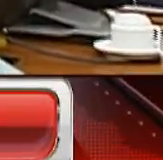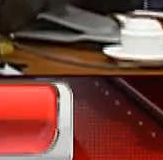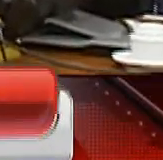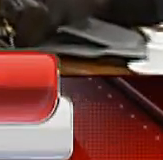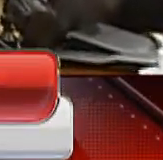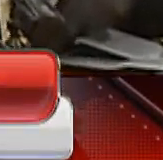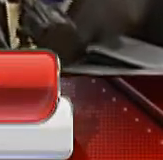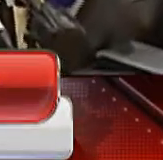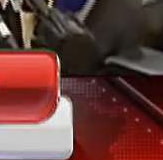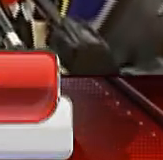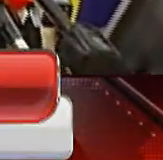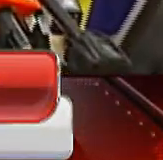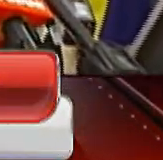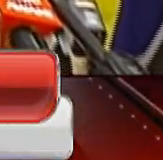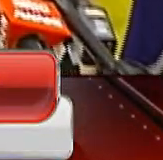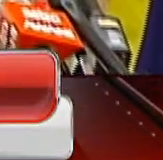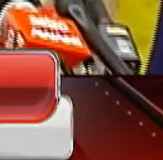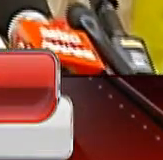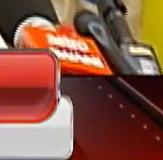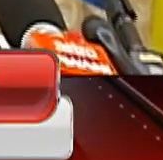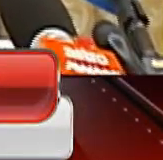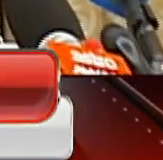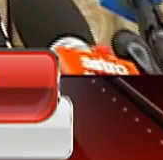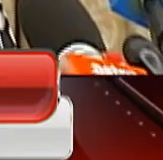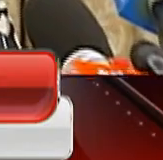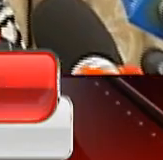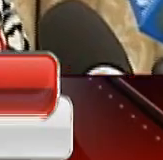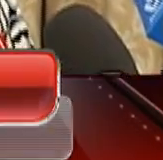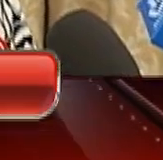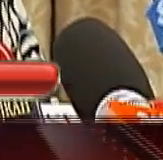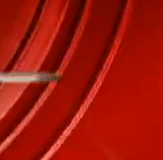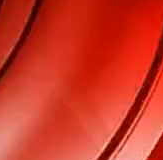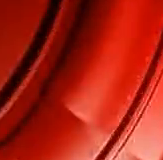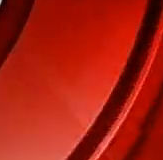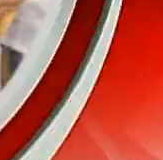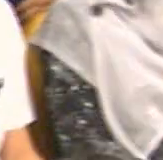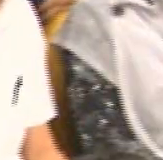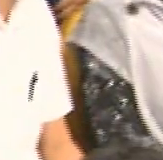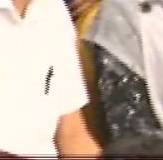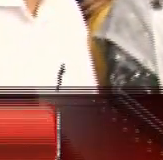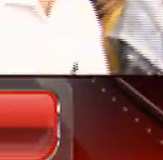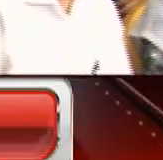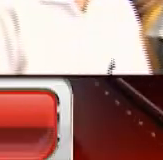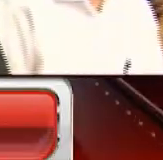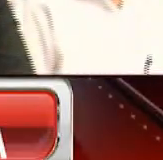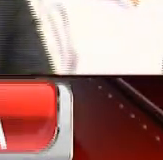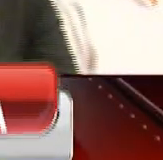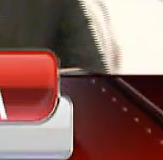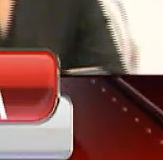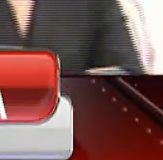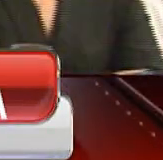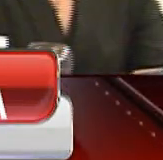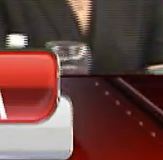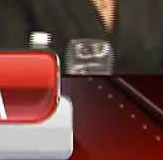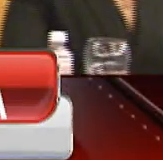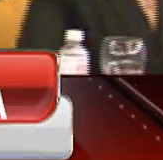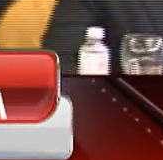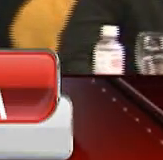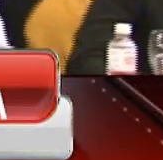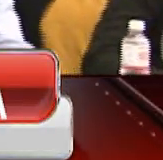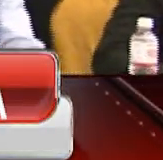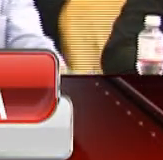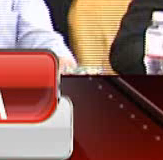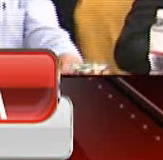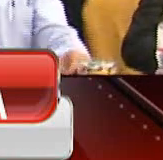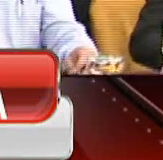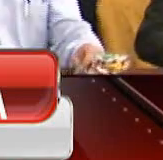jenazah mangsa nahas tiba berperingkat 22 ogos 30 Adun Selangor didakwa sokong